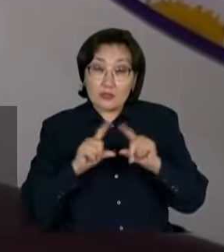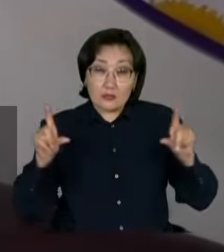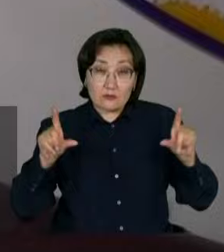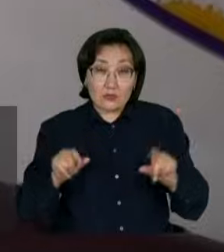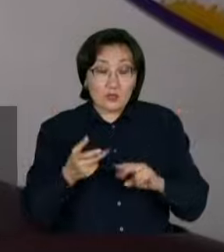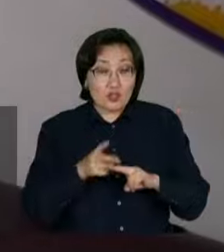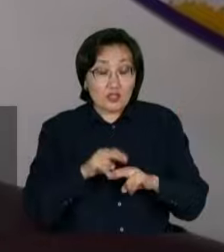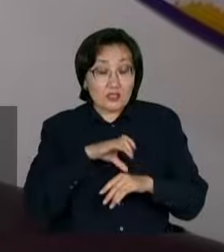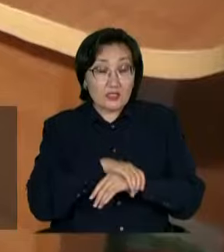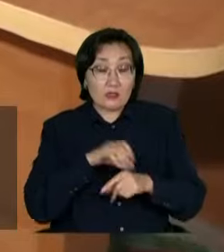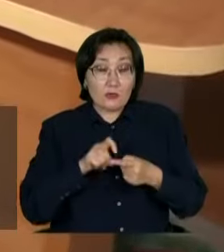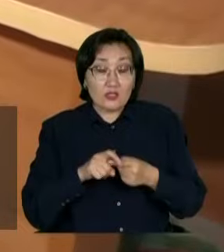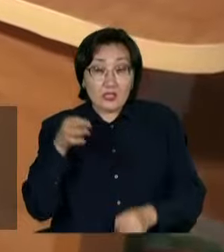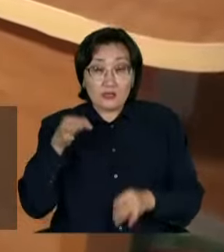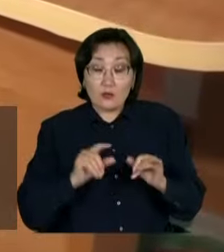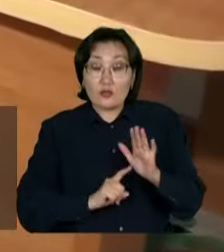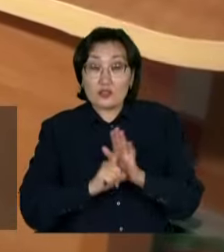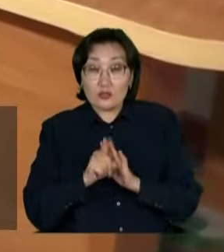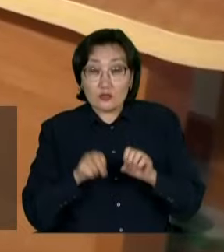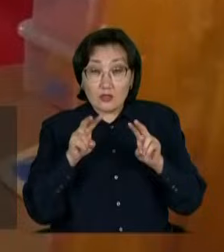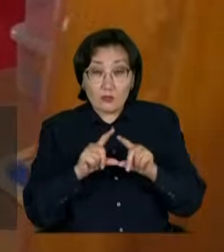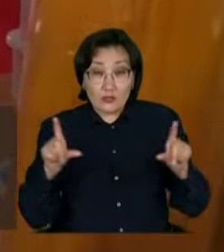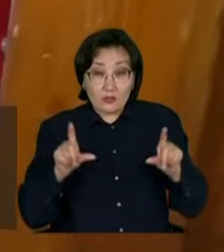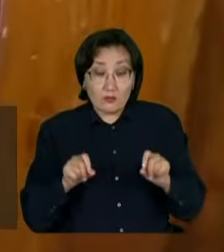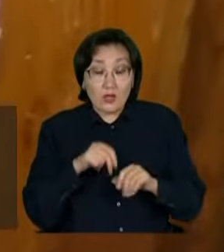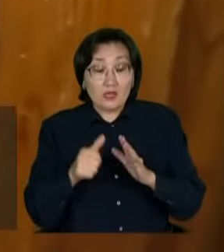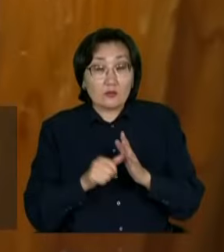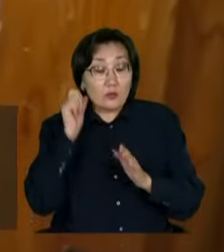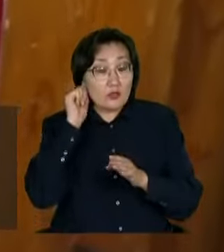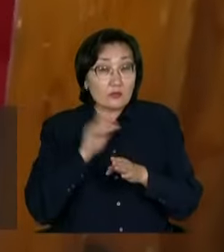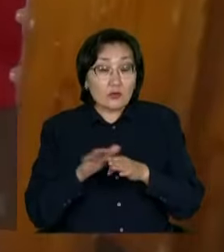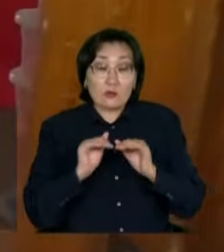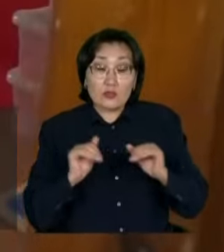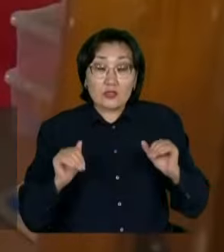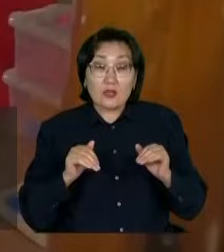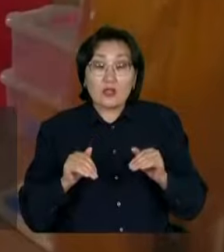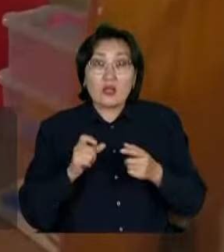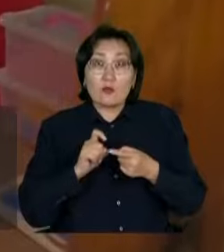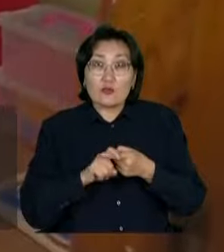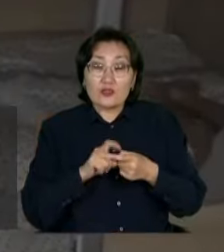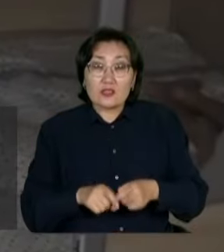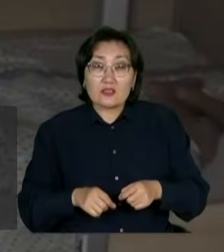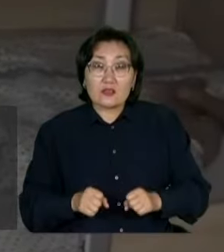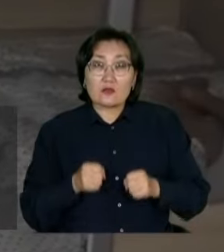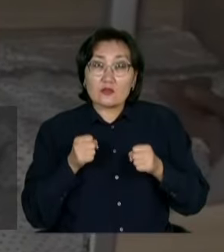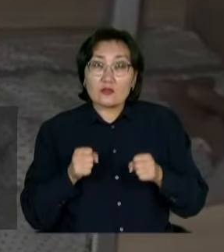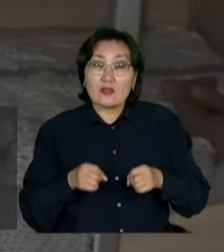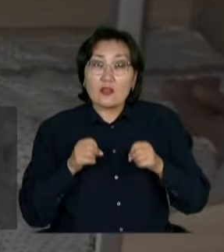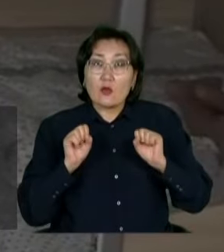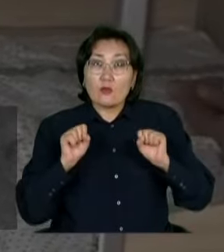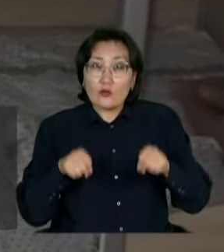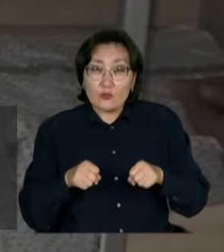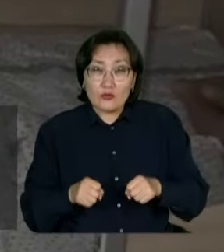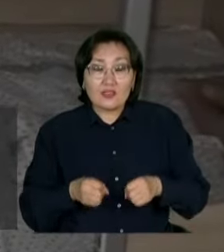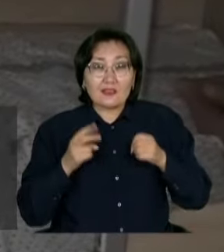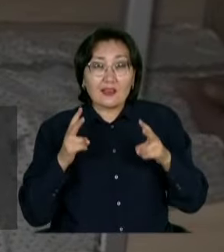департаменті аталған дерекке қатысты іс бастады. Құзырлы орган кәмелетке толмағандарға байланысты ықтимал қатыгездік фактісі қозғалуы мүмкін деп